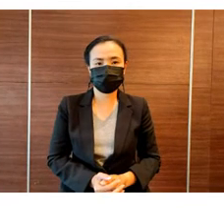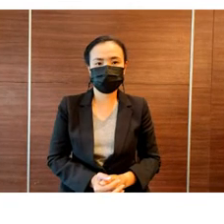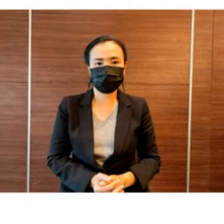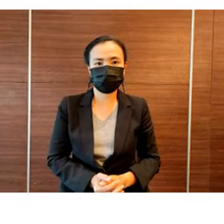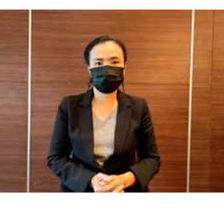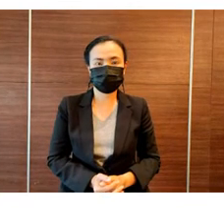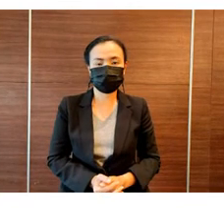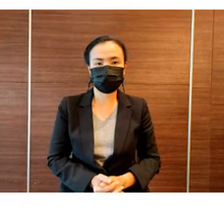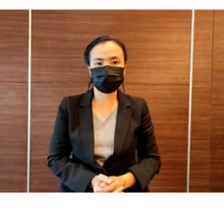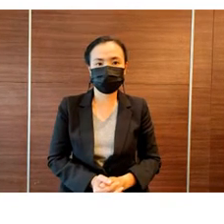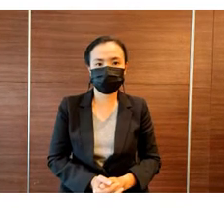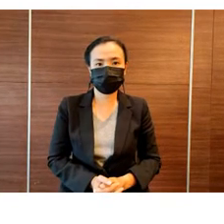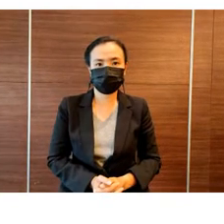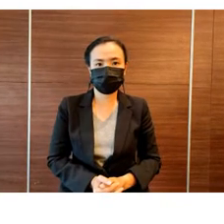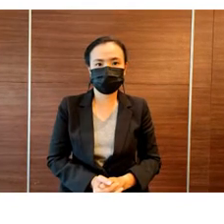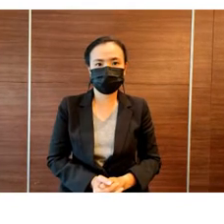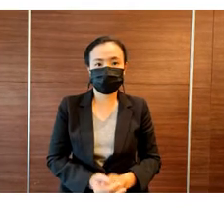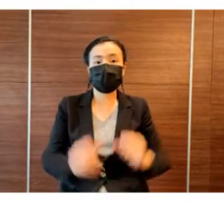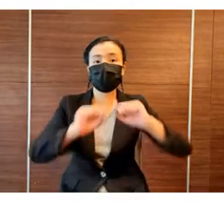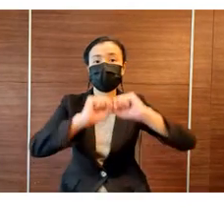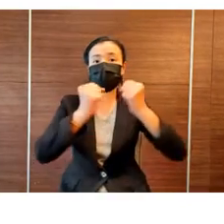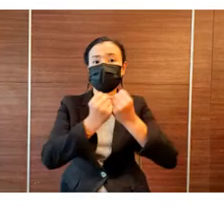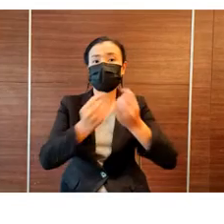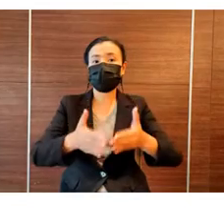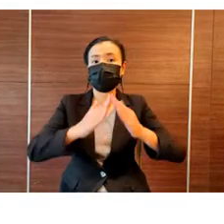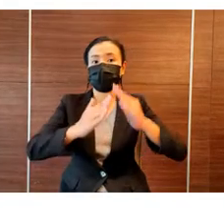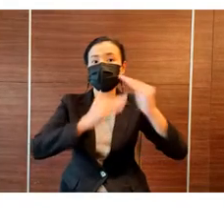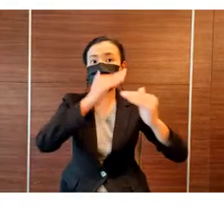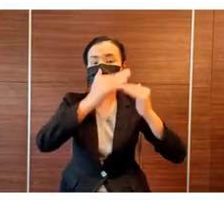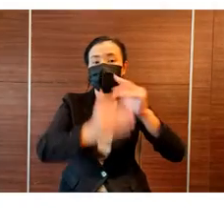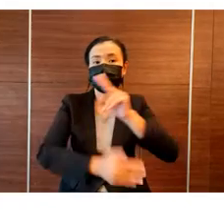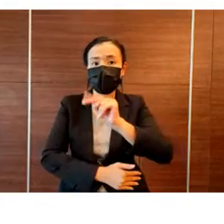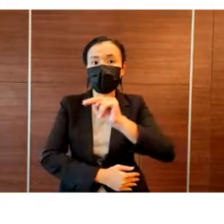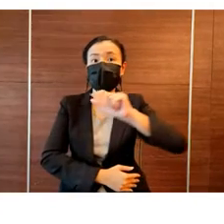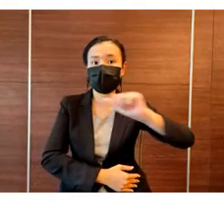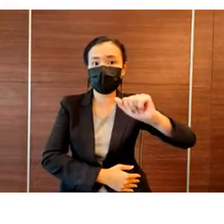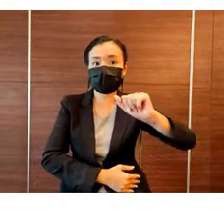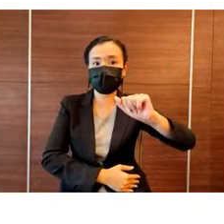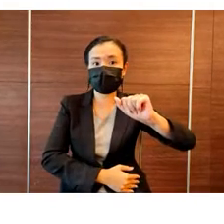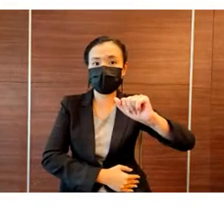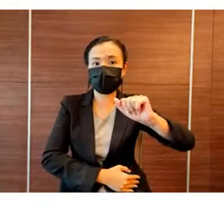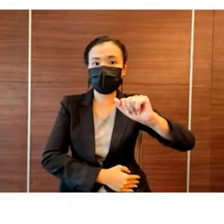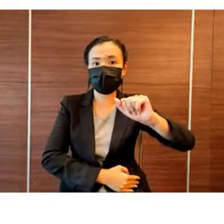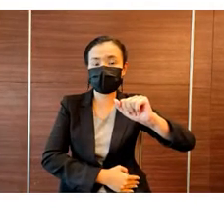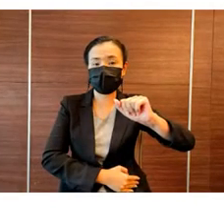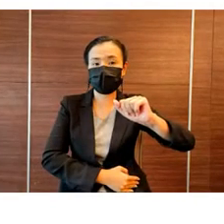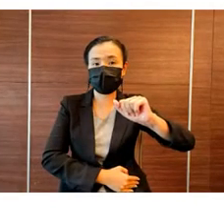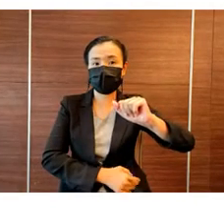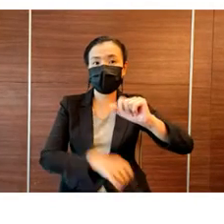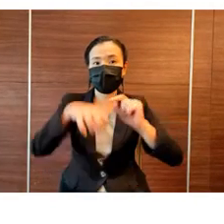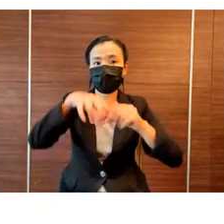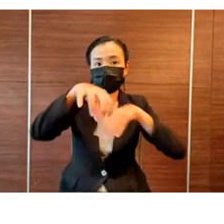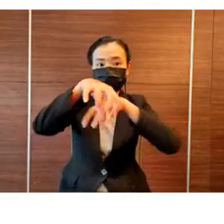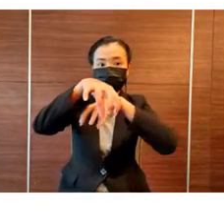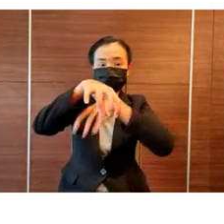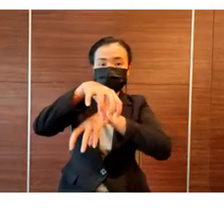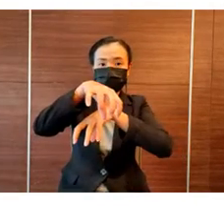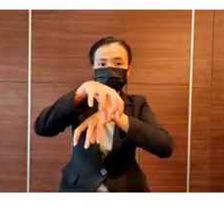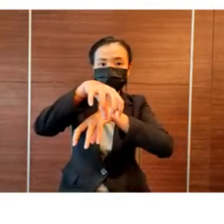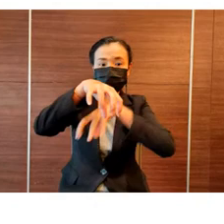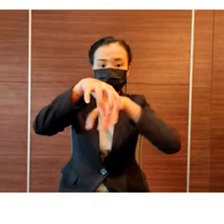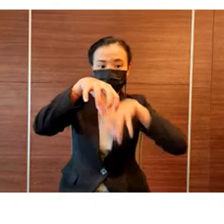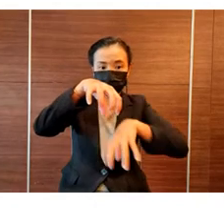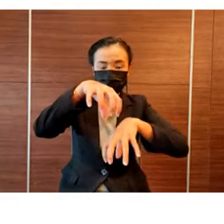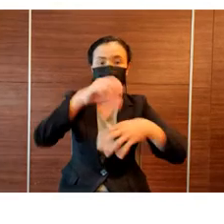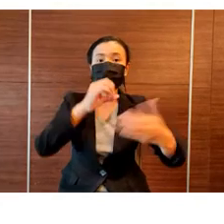มันจะเป็นสมาคมที่ก่อตั้งมาตั้งนานแล้วและ NA เนี่ยเป็นสายที่ต่อมาจาก AA ที่พูดถึงยาเสพติด